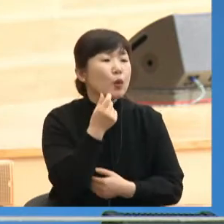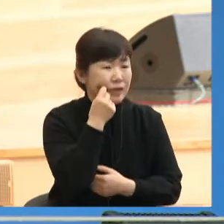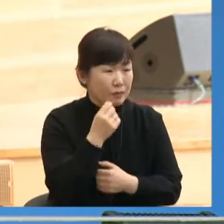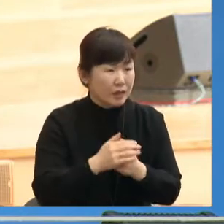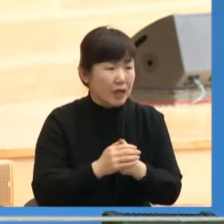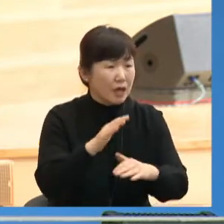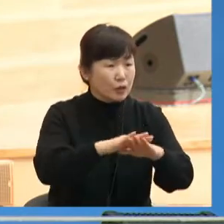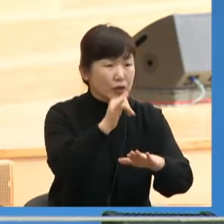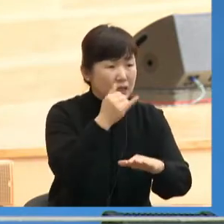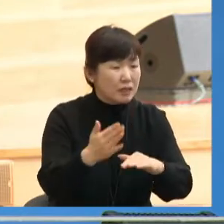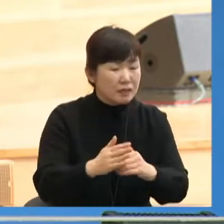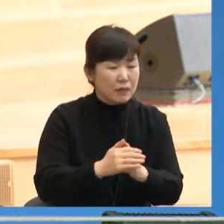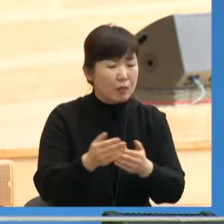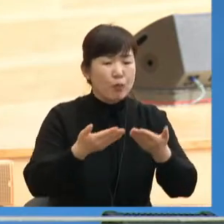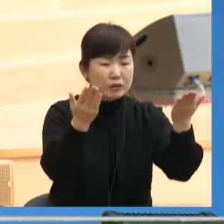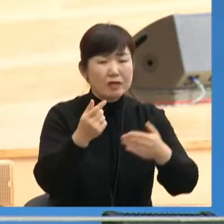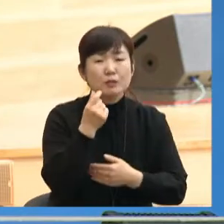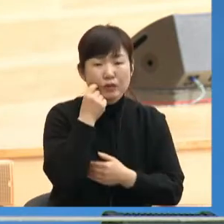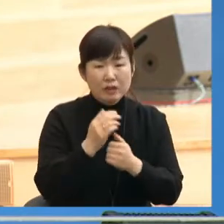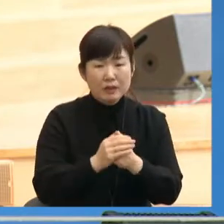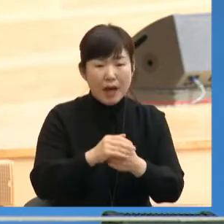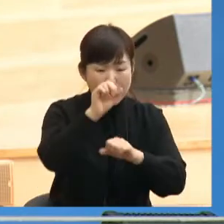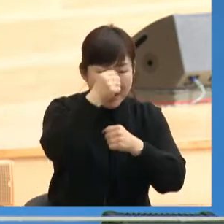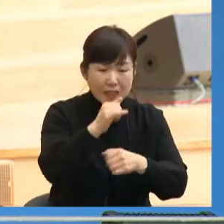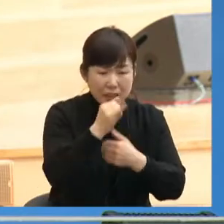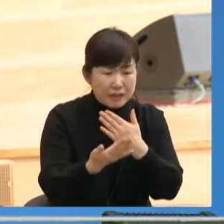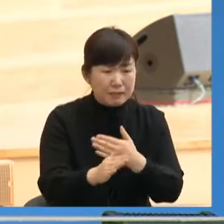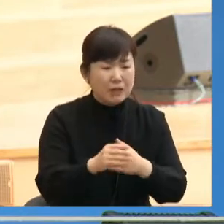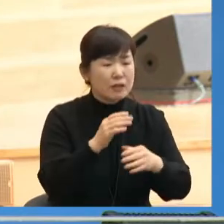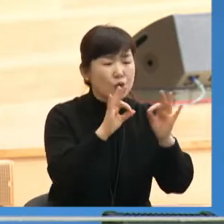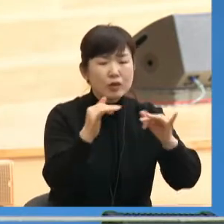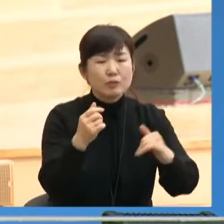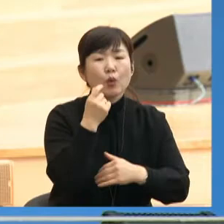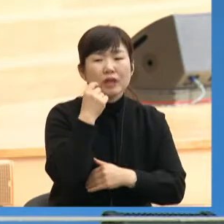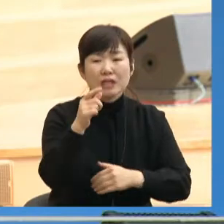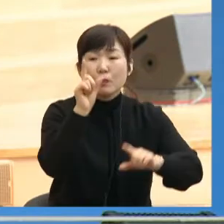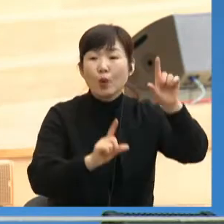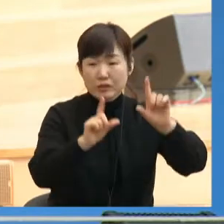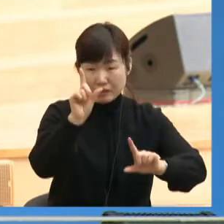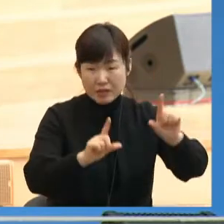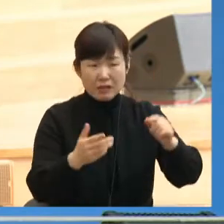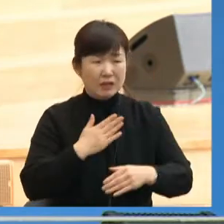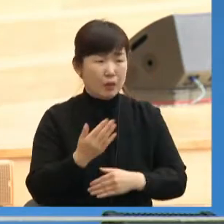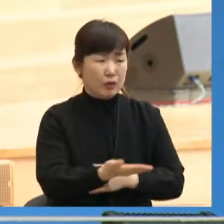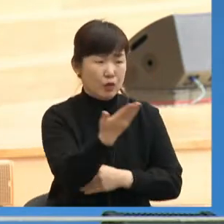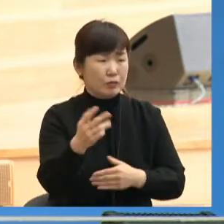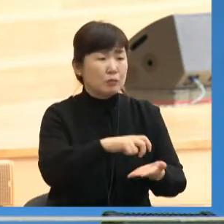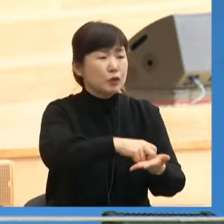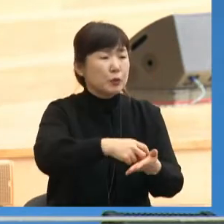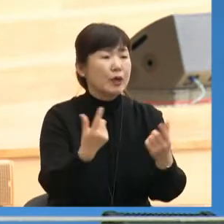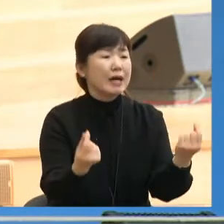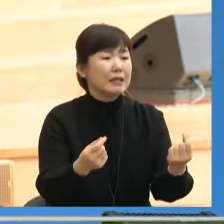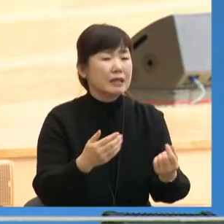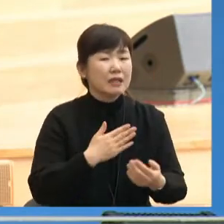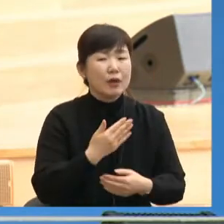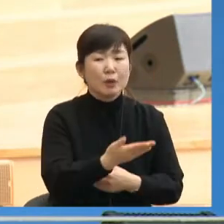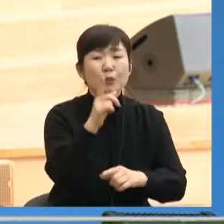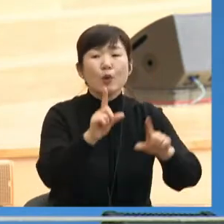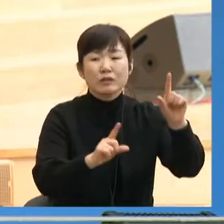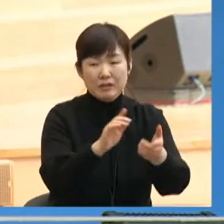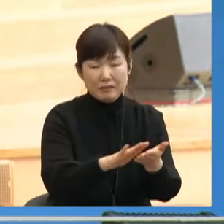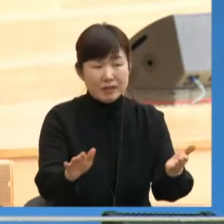있으나 봉사하지 못했고, 발이 있으나 전도하지 못했던 그 모습이 우리예요. 우리가